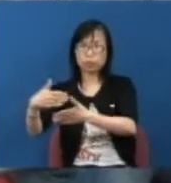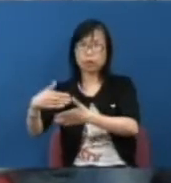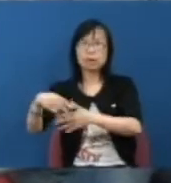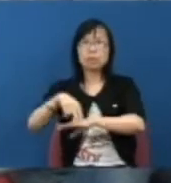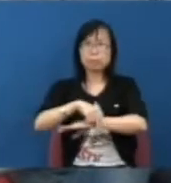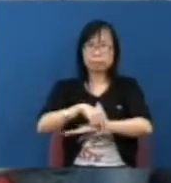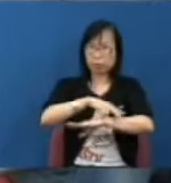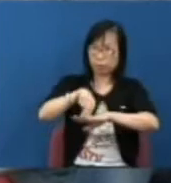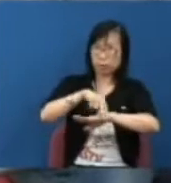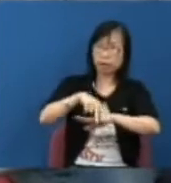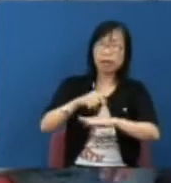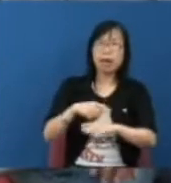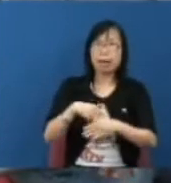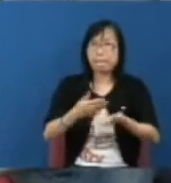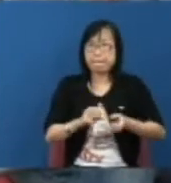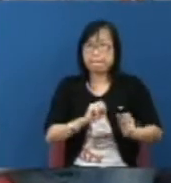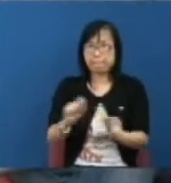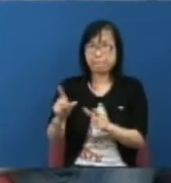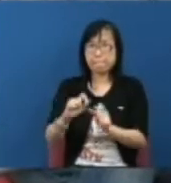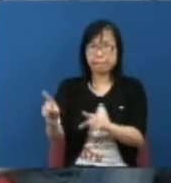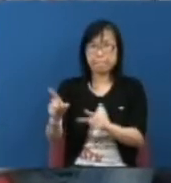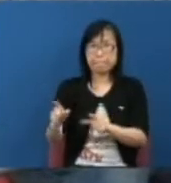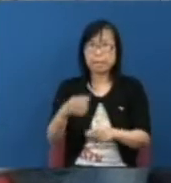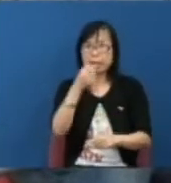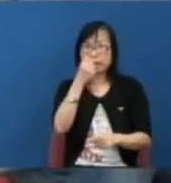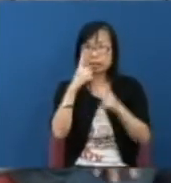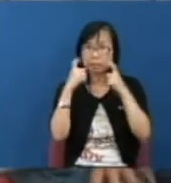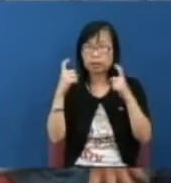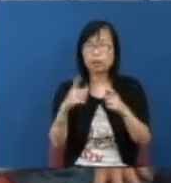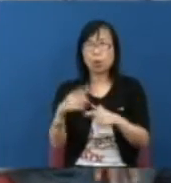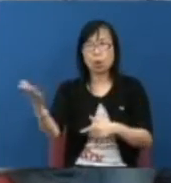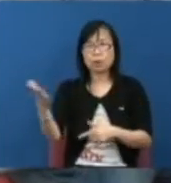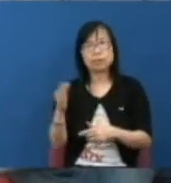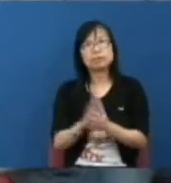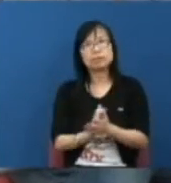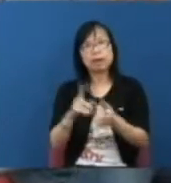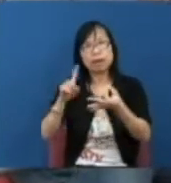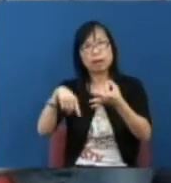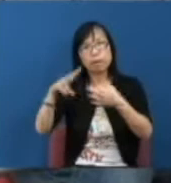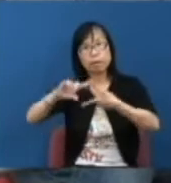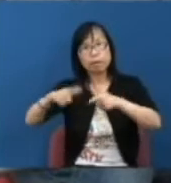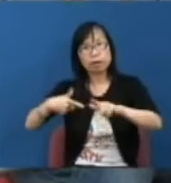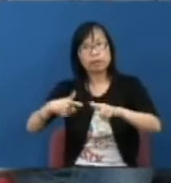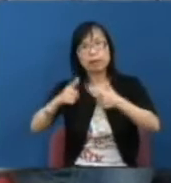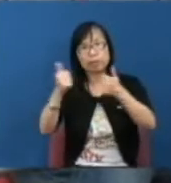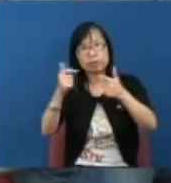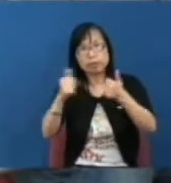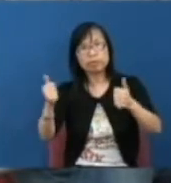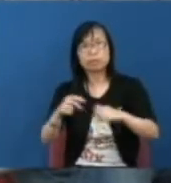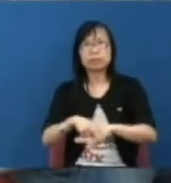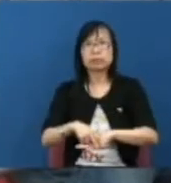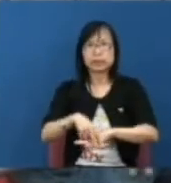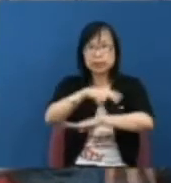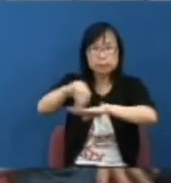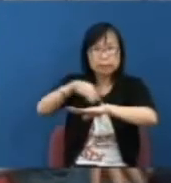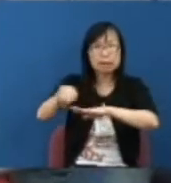low 嘅，即係同埋比起喺市區咁係有個優越性。但正如阿決先頭先講啦，咁好多配套啊。facility 啊，接觸面啊，